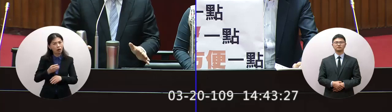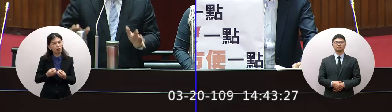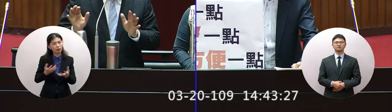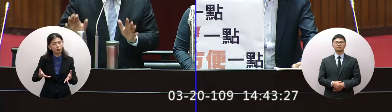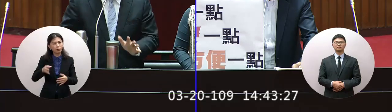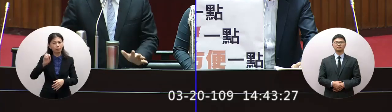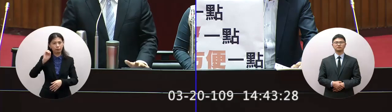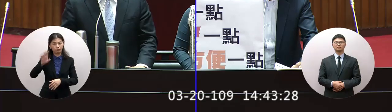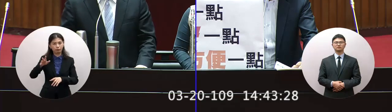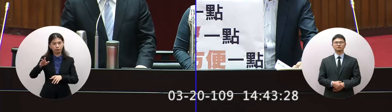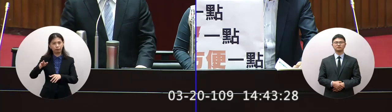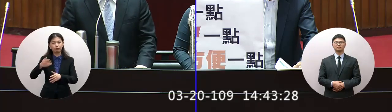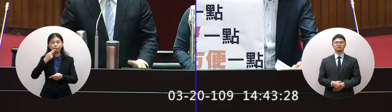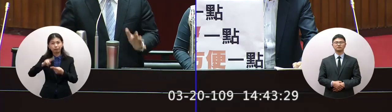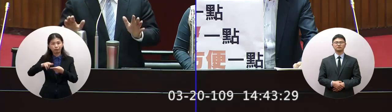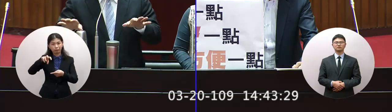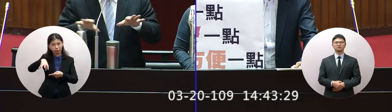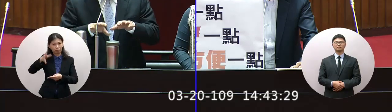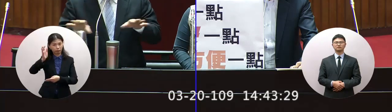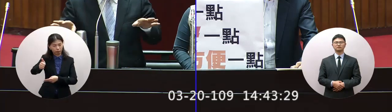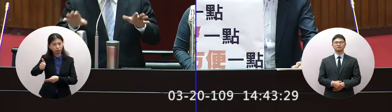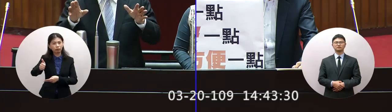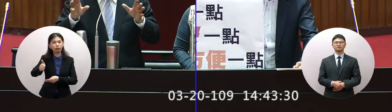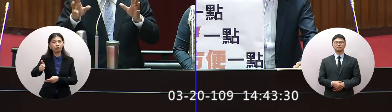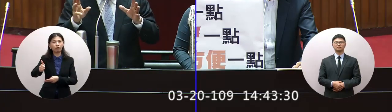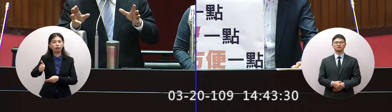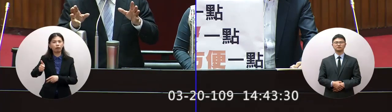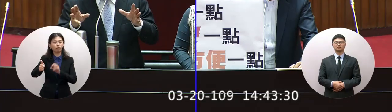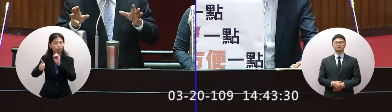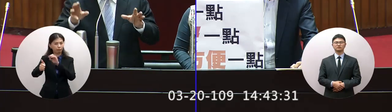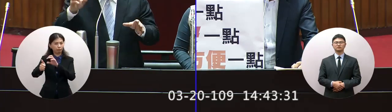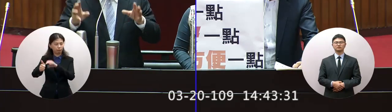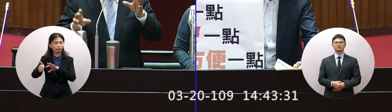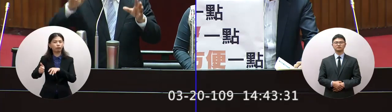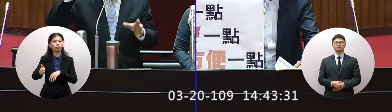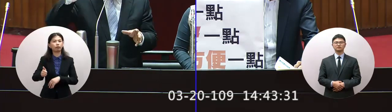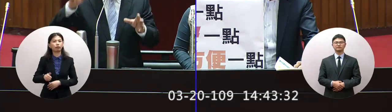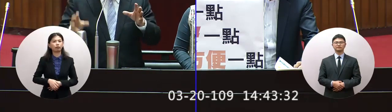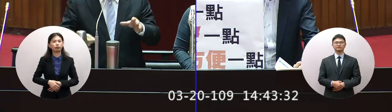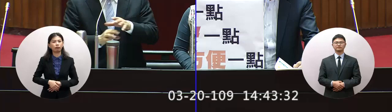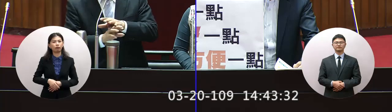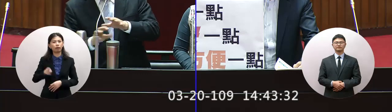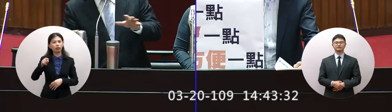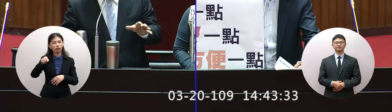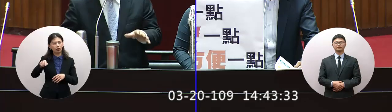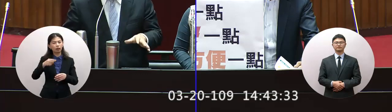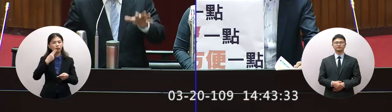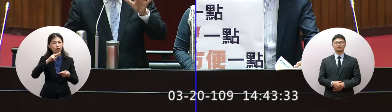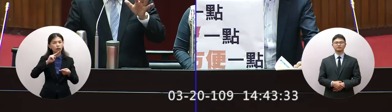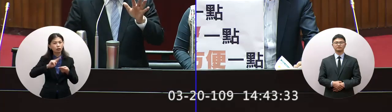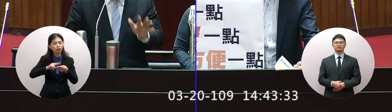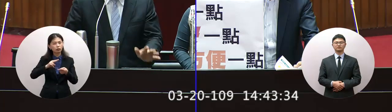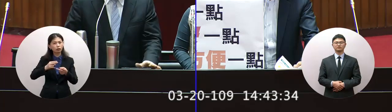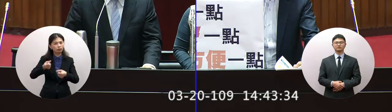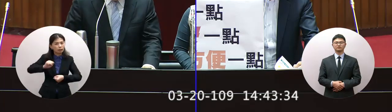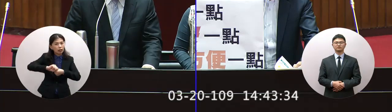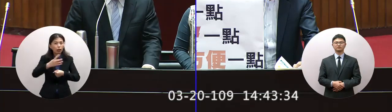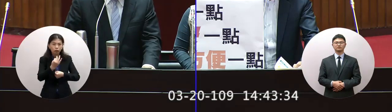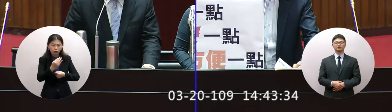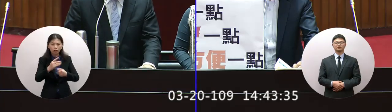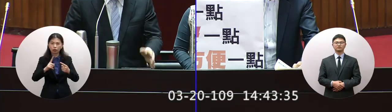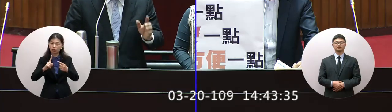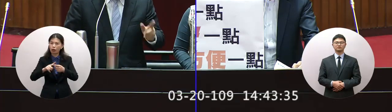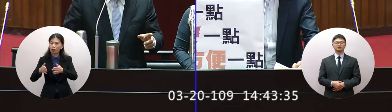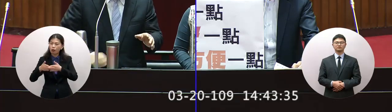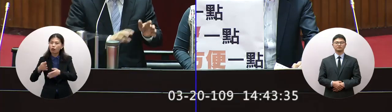务必让我们的员工，因为这个比较可以控制，也就多少量要多少人，他们其实都做